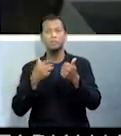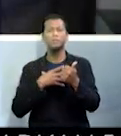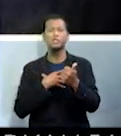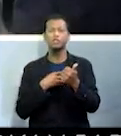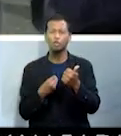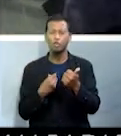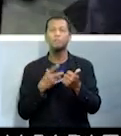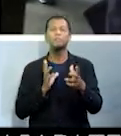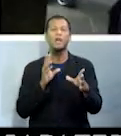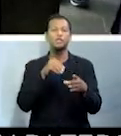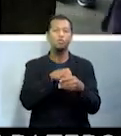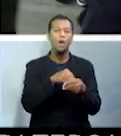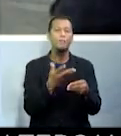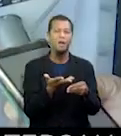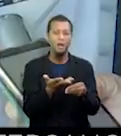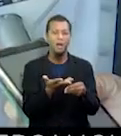memilih